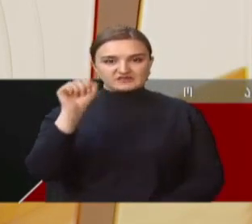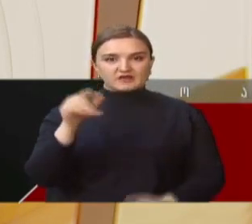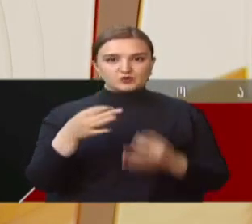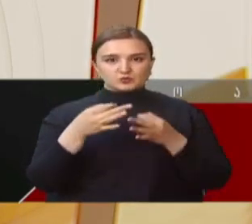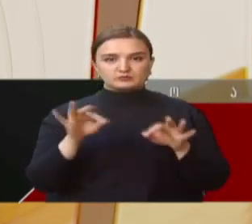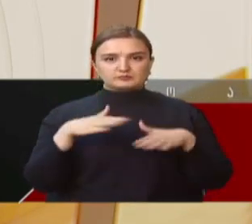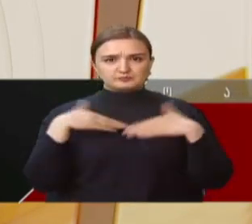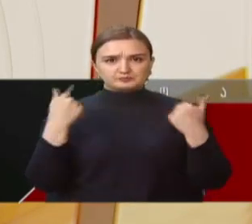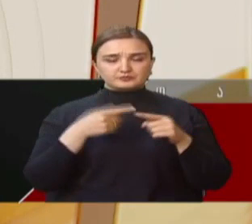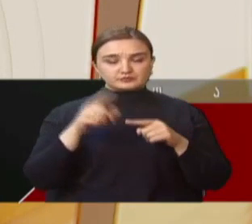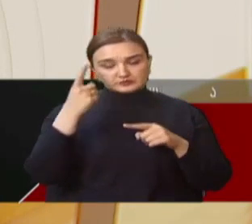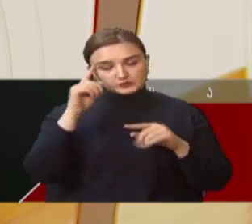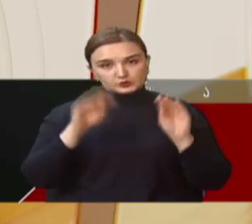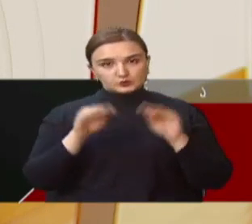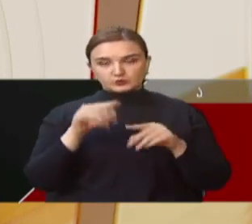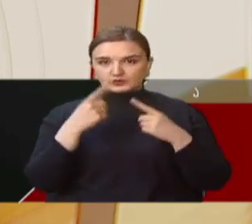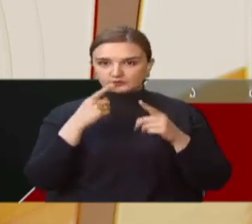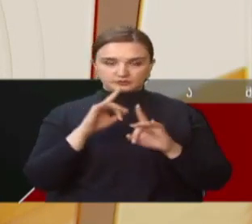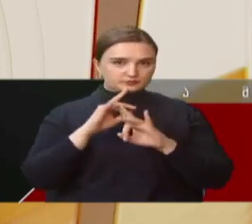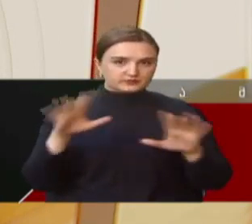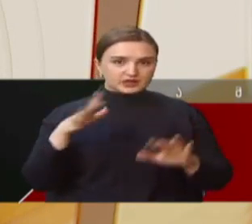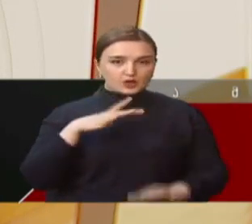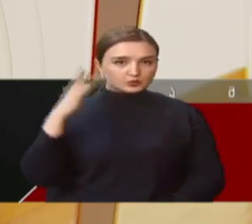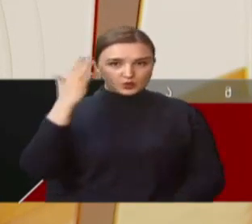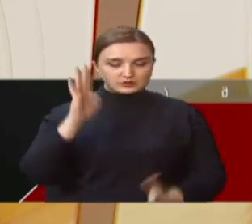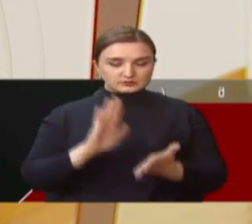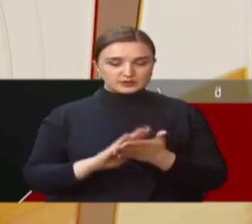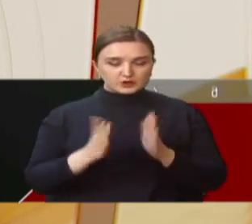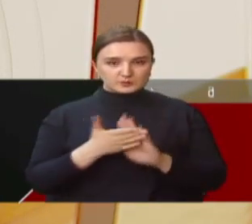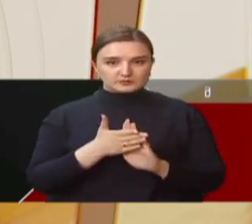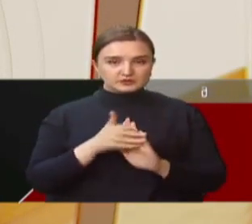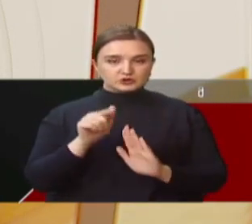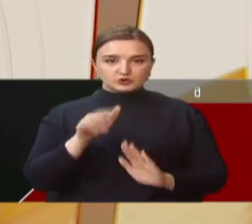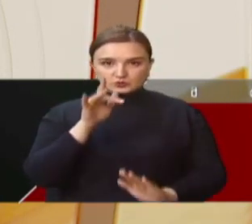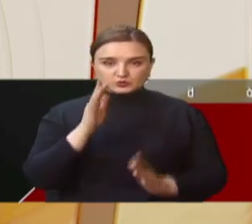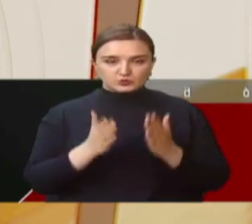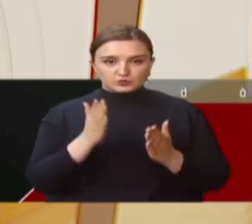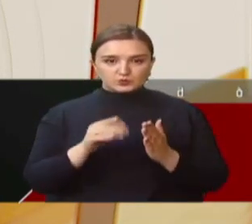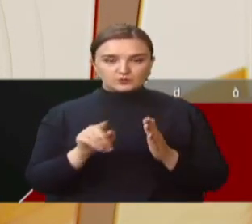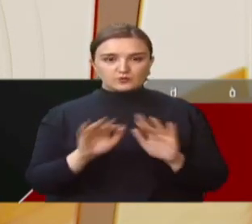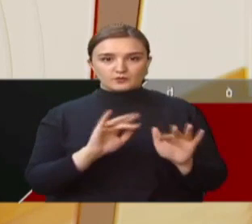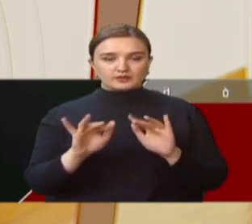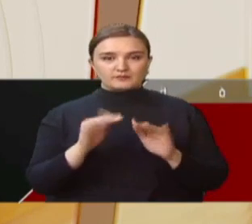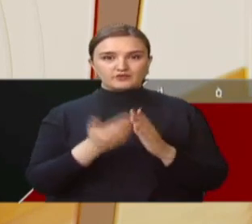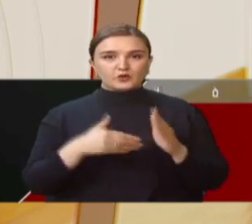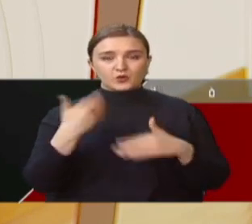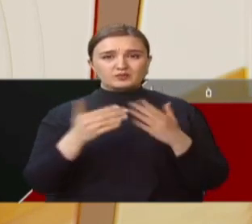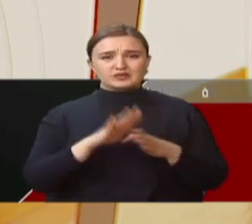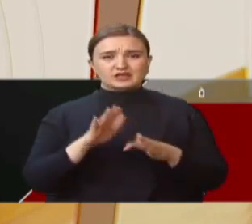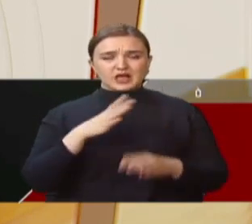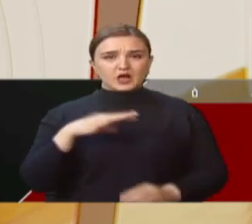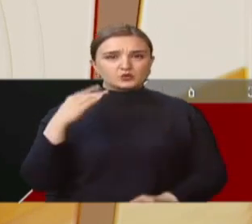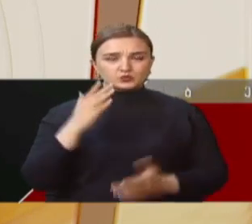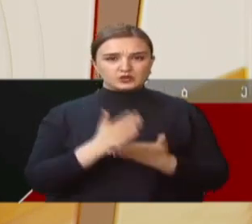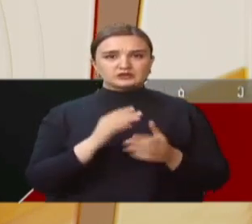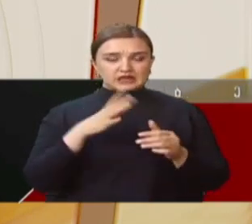არ გვინდა ესეც ისულელებს ჩვენ არ ვიტყვით ქართული ოცნების პირობებში ზემოქმედების პირობებში თუ რემოქმედებ რეკომენდაციები შესრულდება საქართველოს